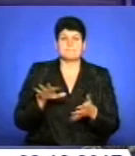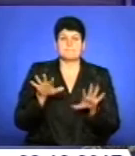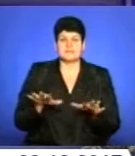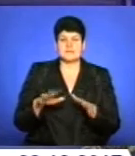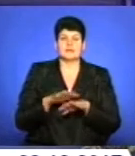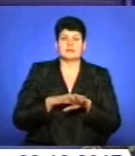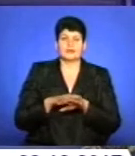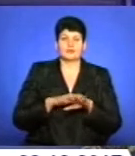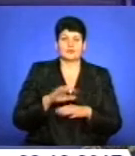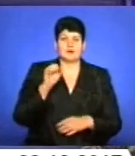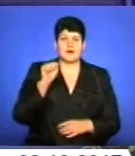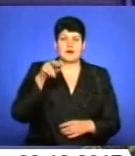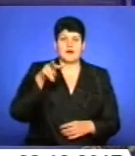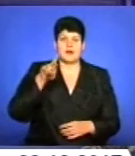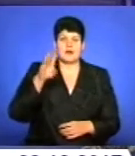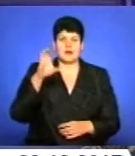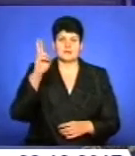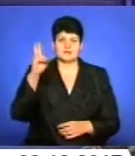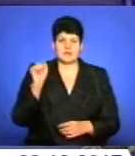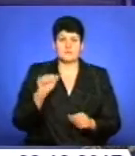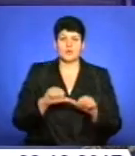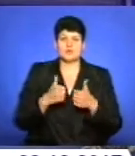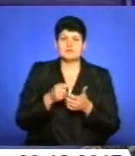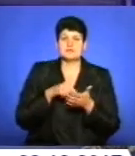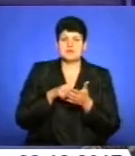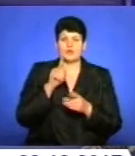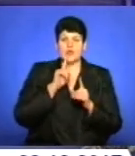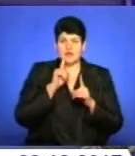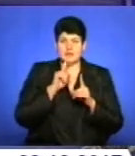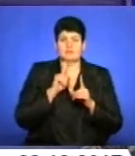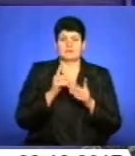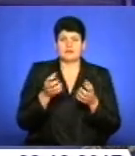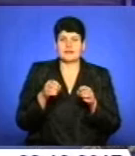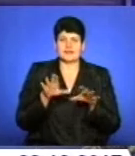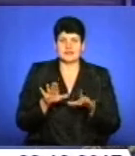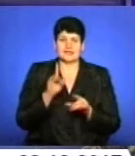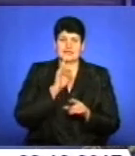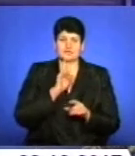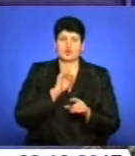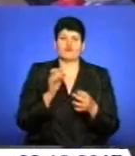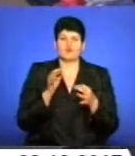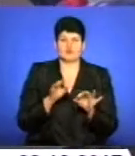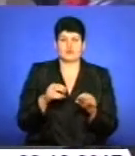там реконструкцію. Комісія міської ради прийняла рішення тимчасово дозволити людям торгувати на ринку.